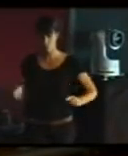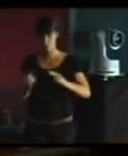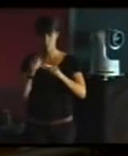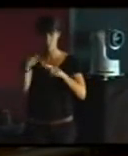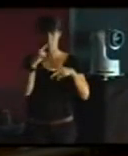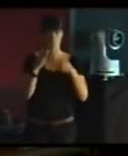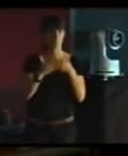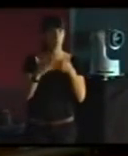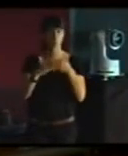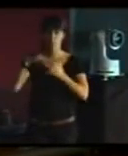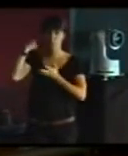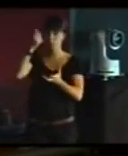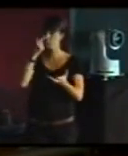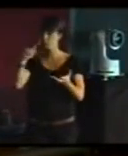patrimoine